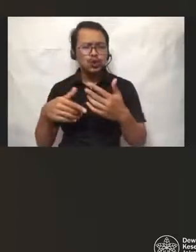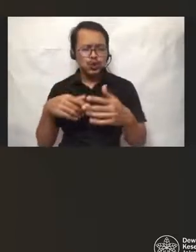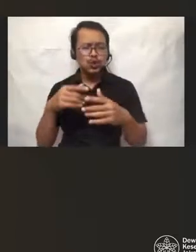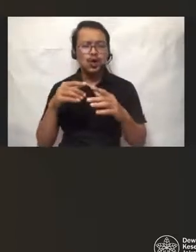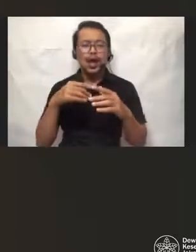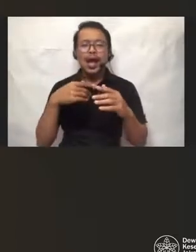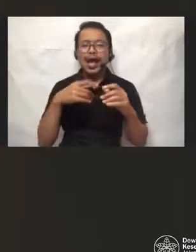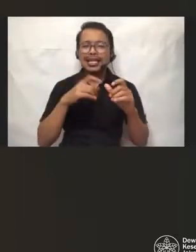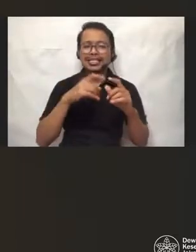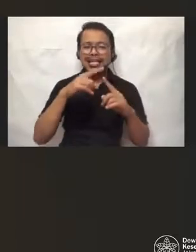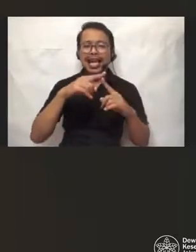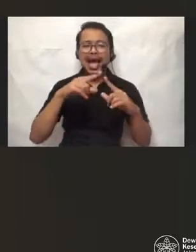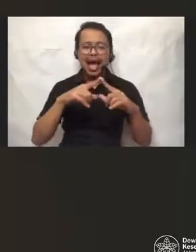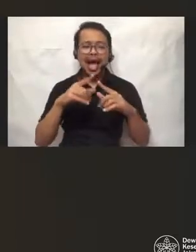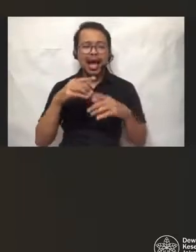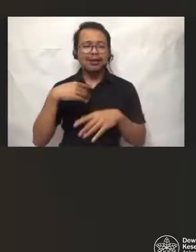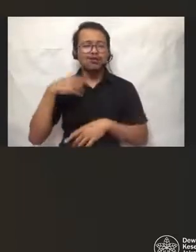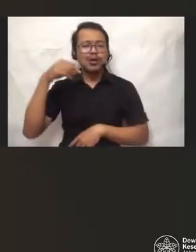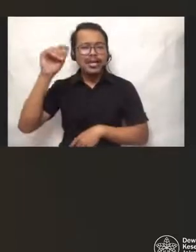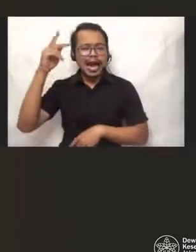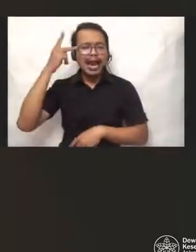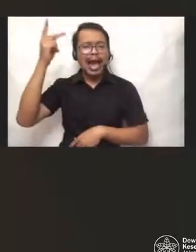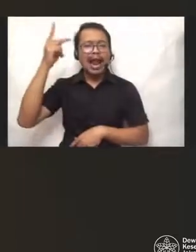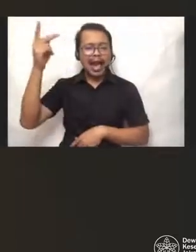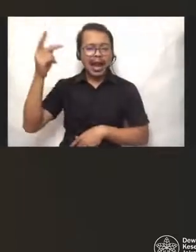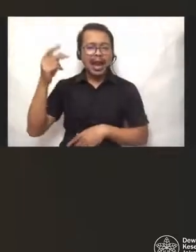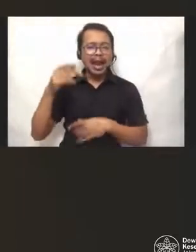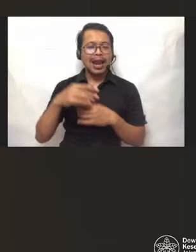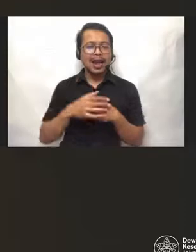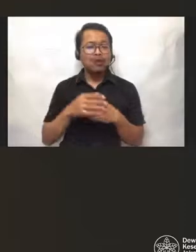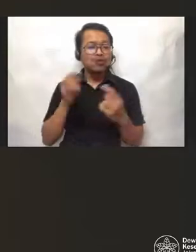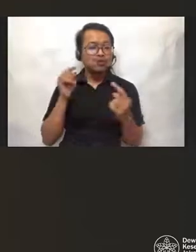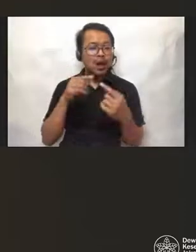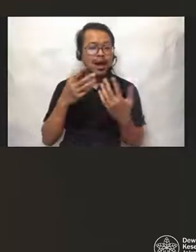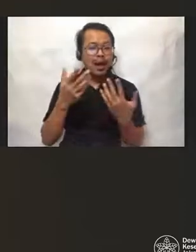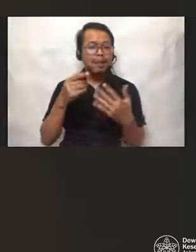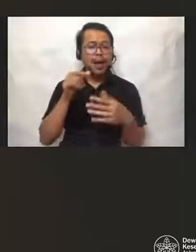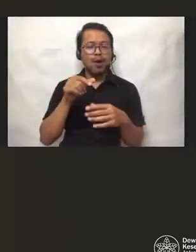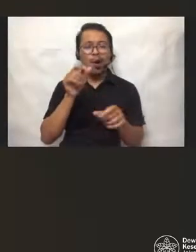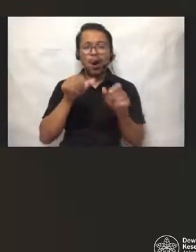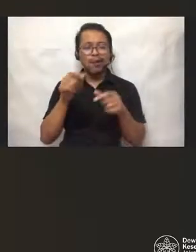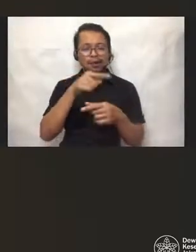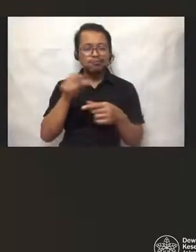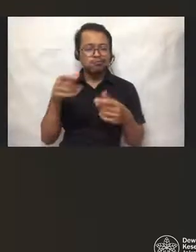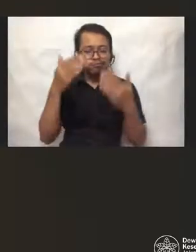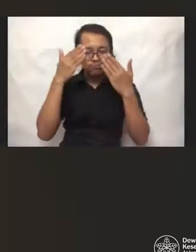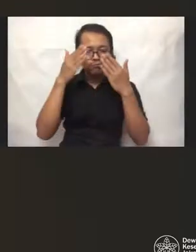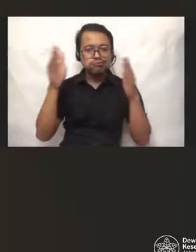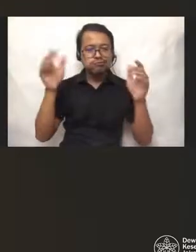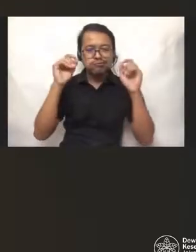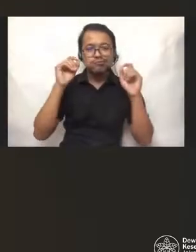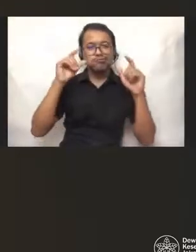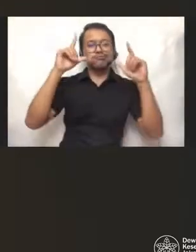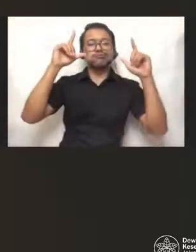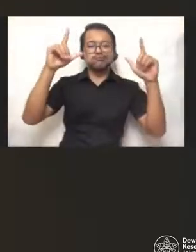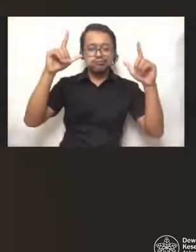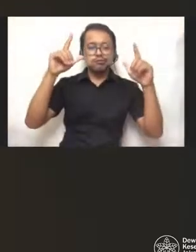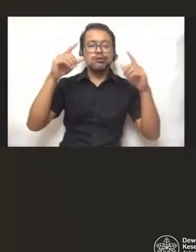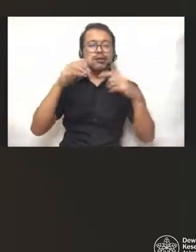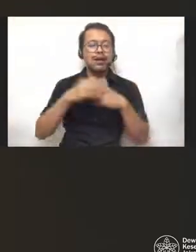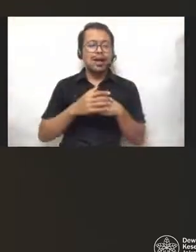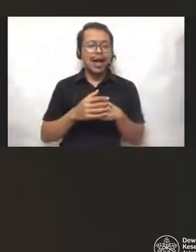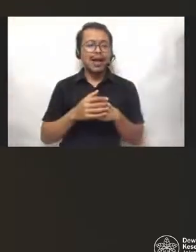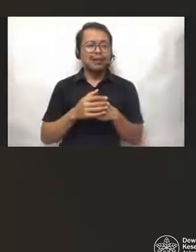yang kritis dan menggugah, tajam dan membangunkan, cerdas dan menyadarkan, sesuai semangat